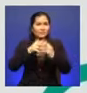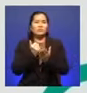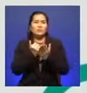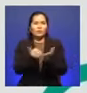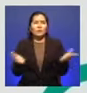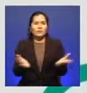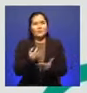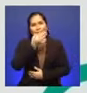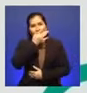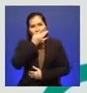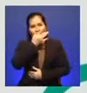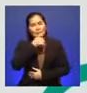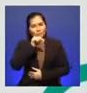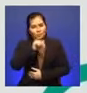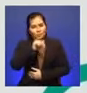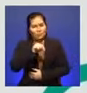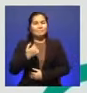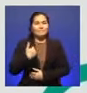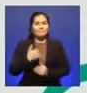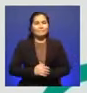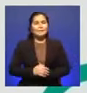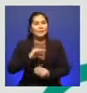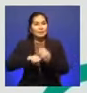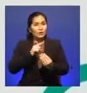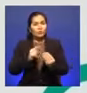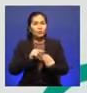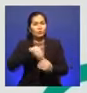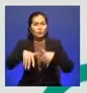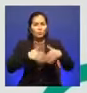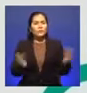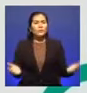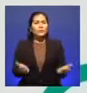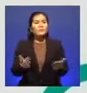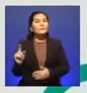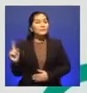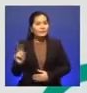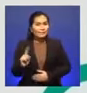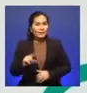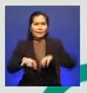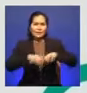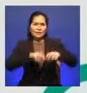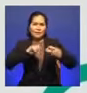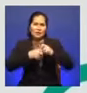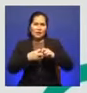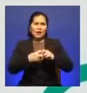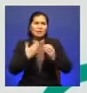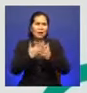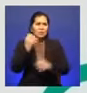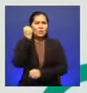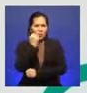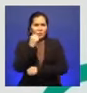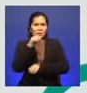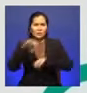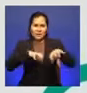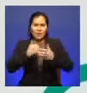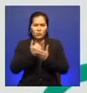พกันที่นี่ด้วยกันนะครับในเรื่องของการส่งเสริมเศรษฐกิจชุมชนนะครับเราเน้นในเรื่องของการขจัดความยากจนขจัดความหิวโหยนะครับยกระดับ